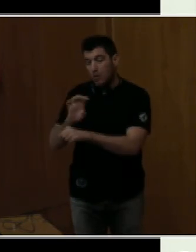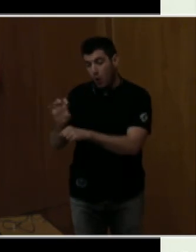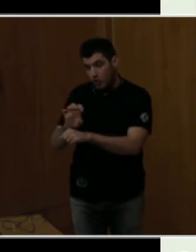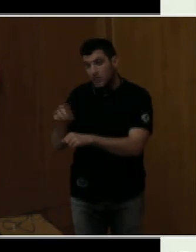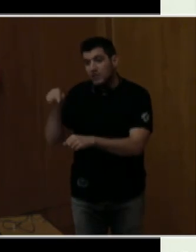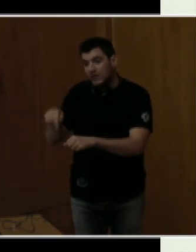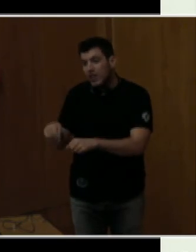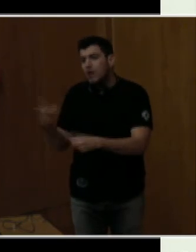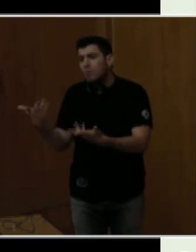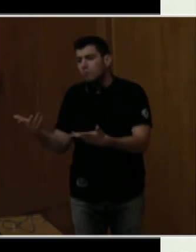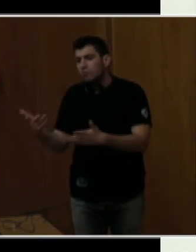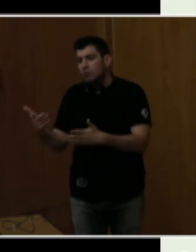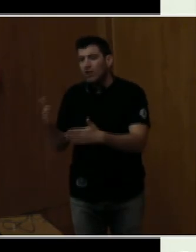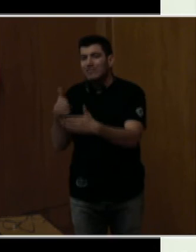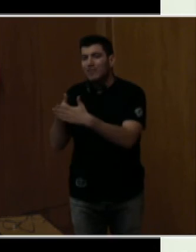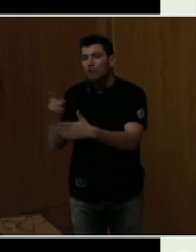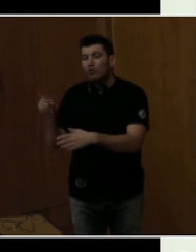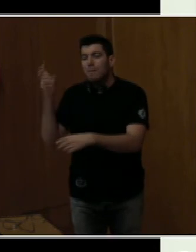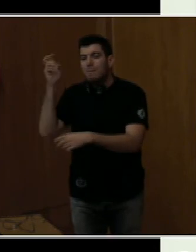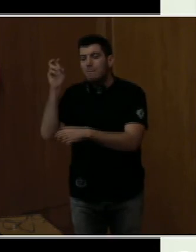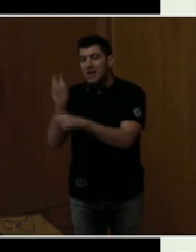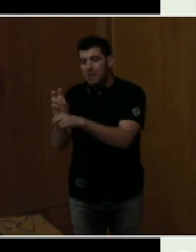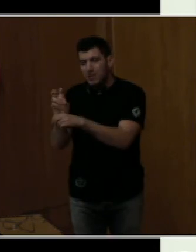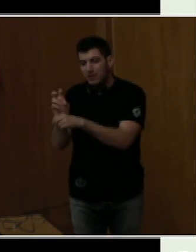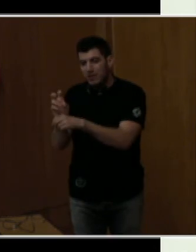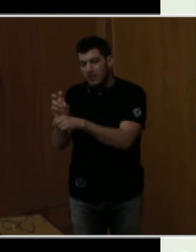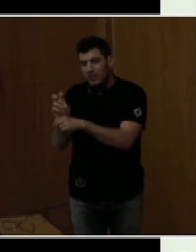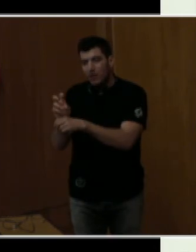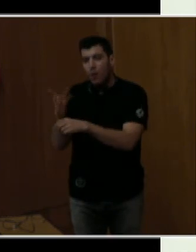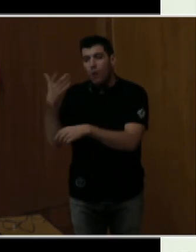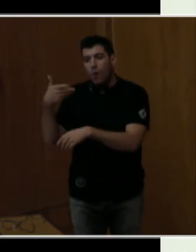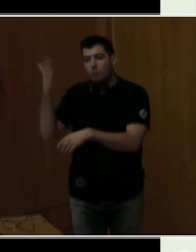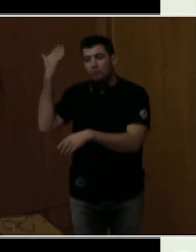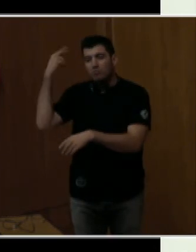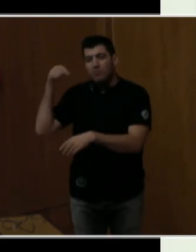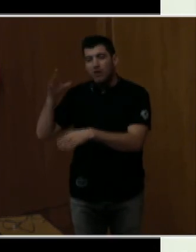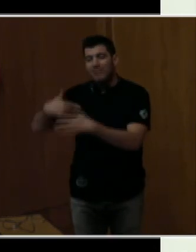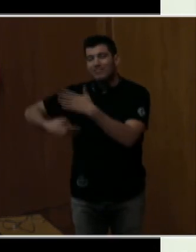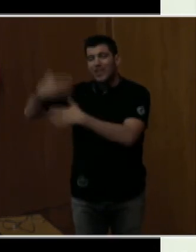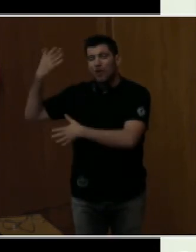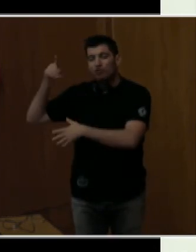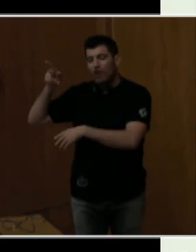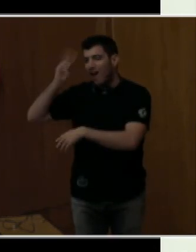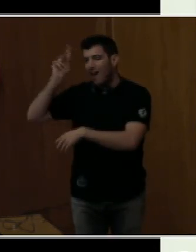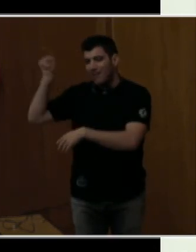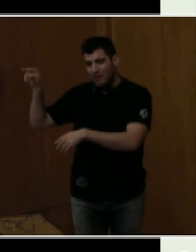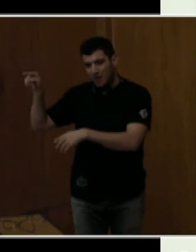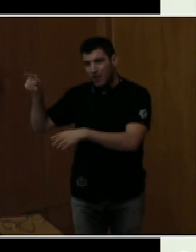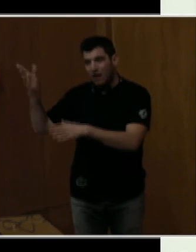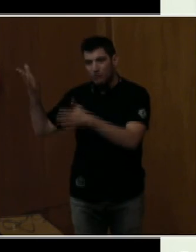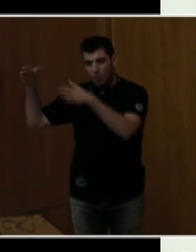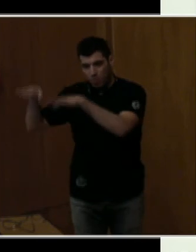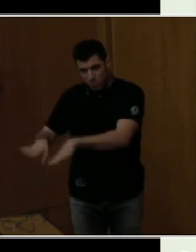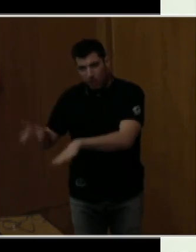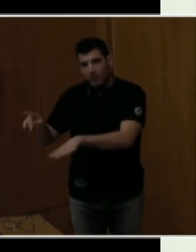μνήμης, όπως ονομάζεται. Είχαμε το τείχος του Βερολίνου, έπεσε, το τείχος μνήμης ανέκυψε λίγα χρόνια μετά και ακόμα καλά κρατεί, όπως ξέρουμε. Τι σημαίνει αυτό το